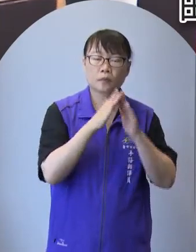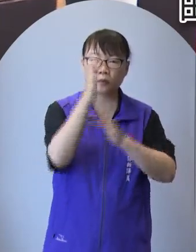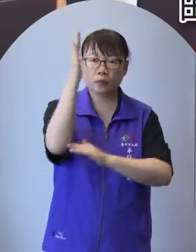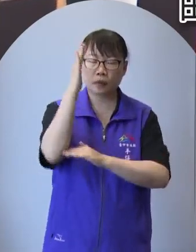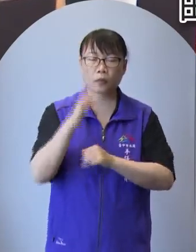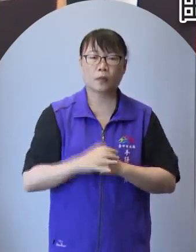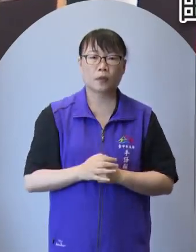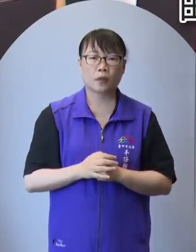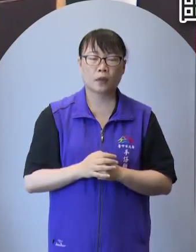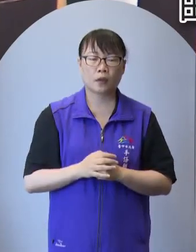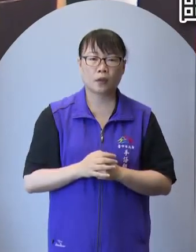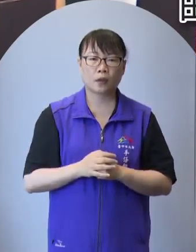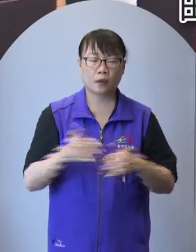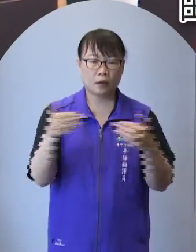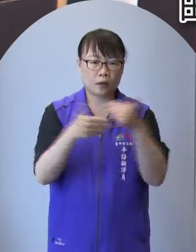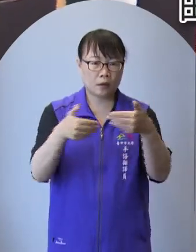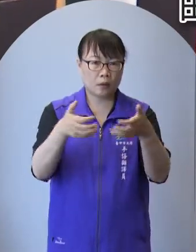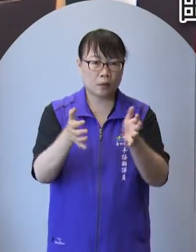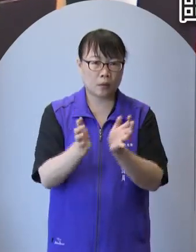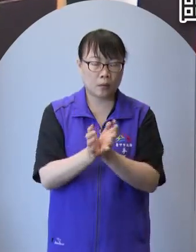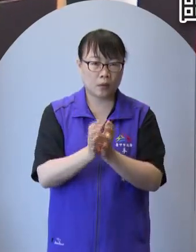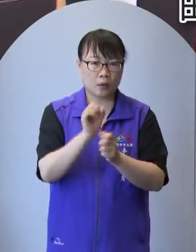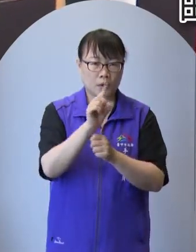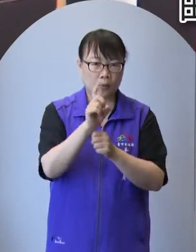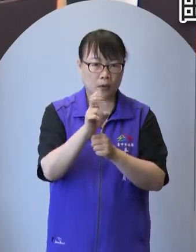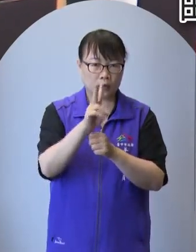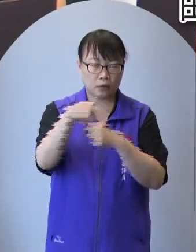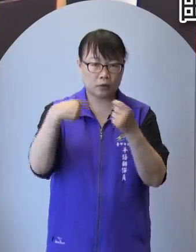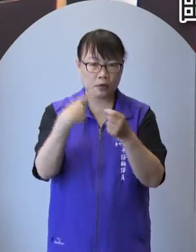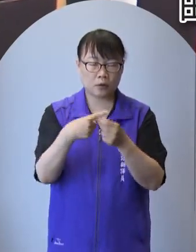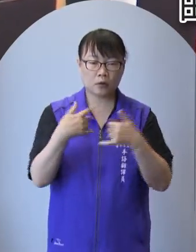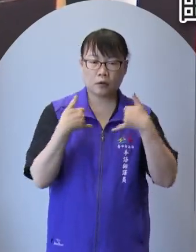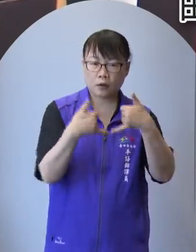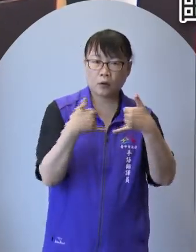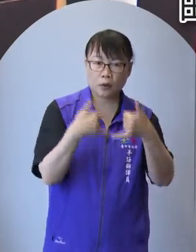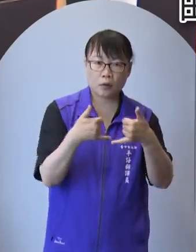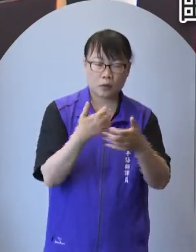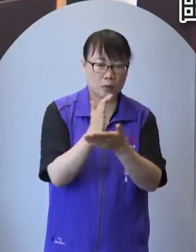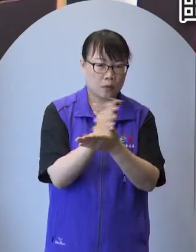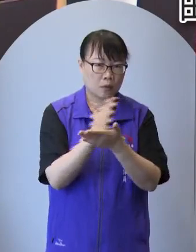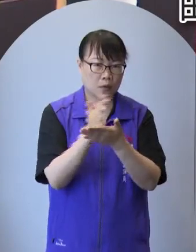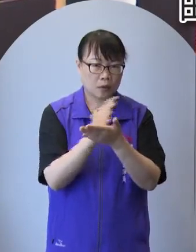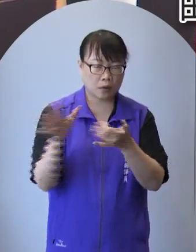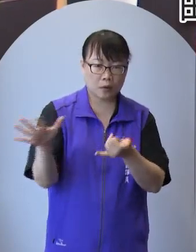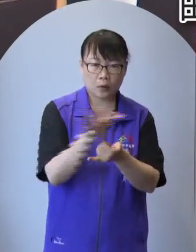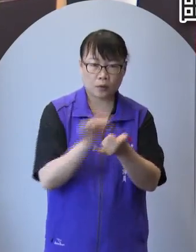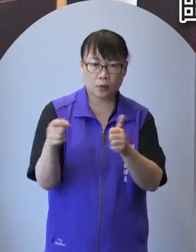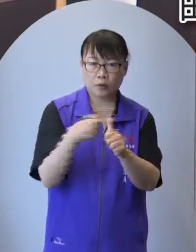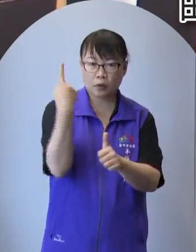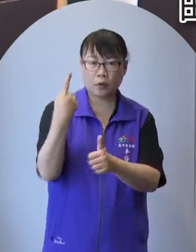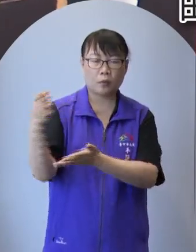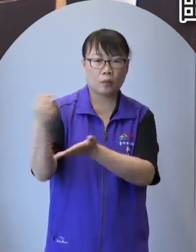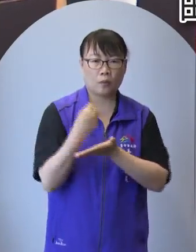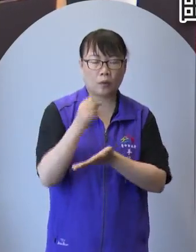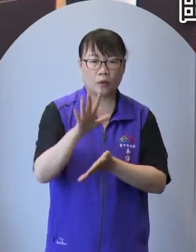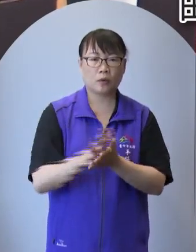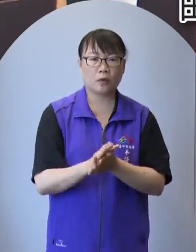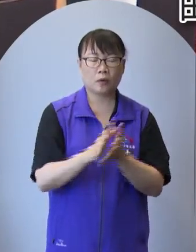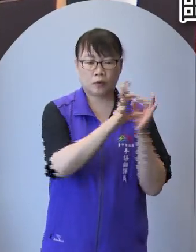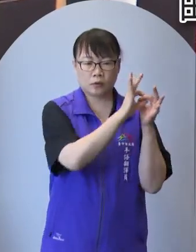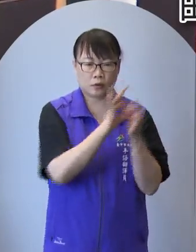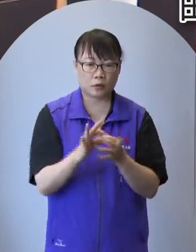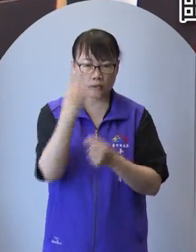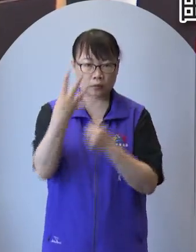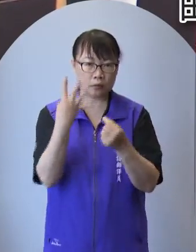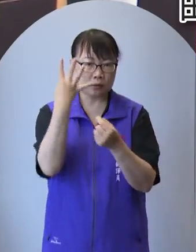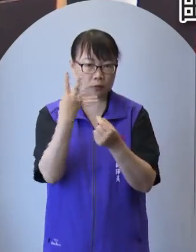交通部刚刚颁定的112年的公路考核全国第一名啊，那这也是连续4年。